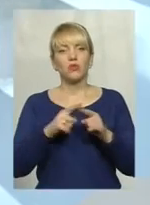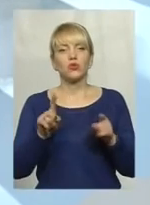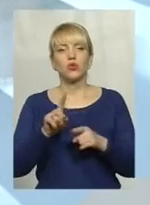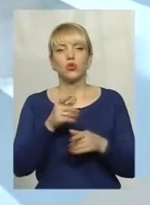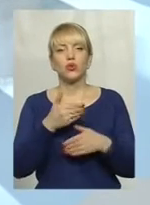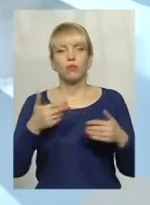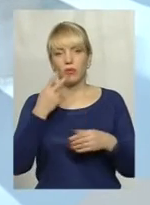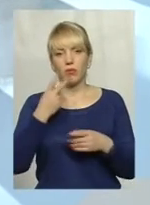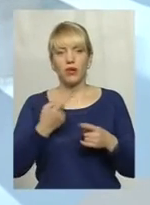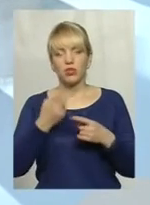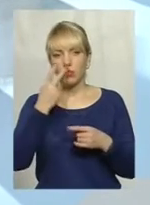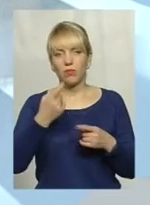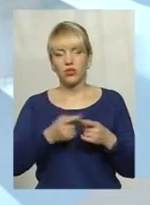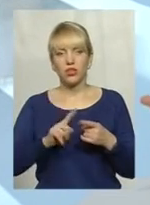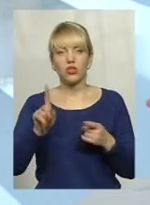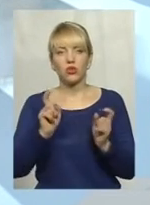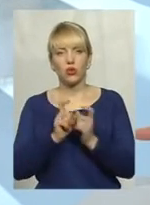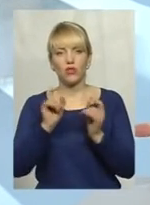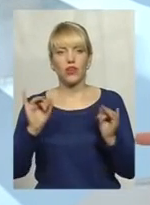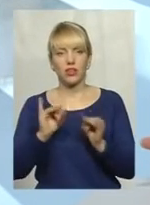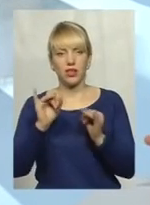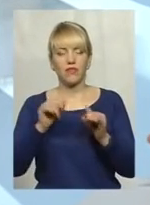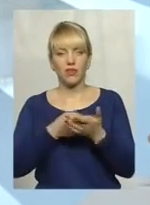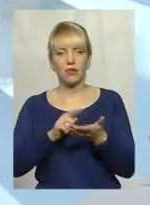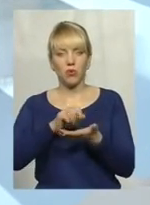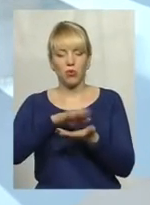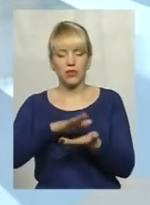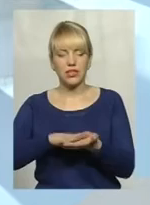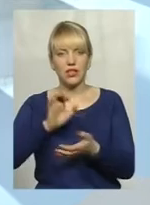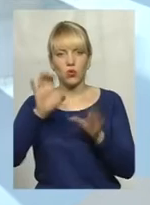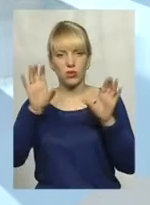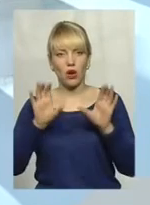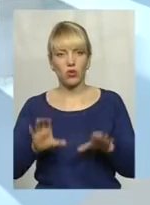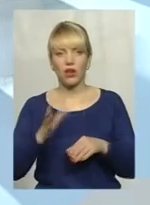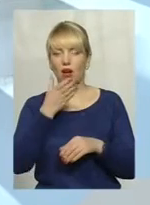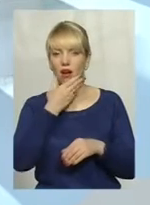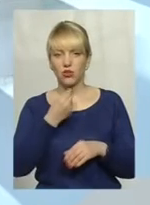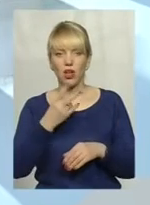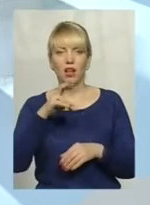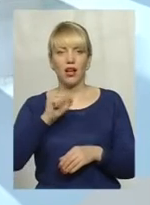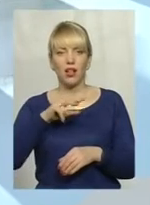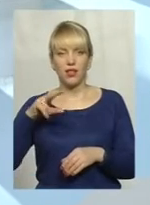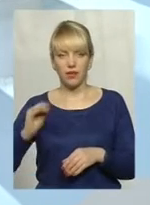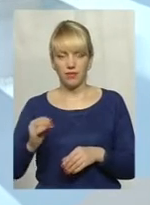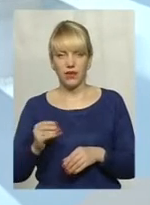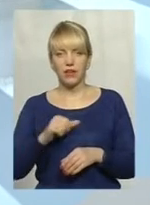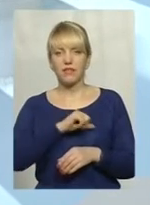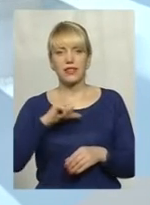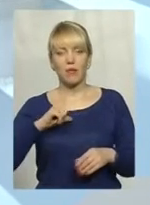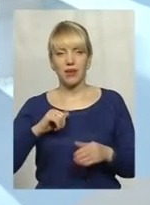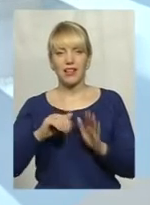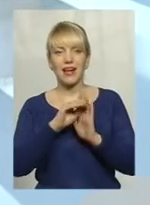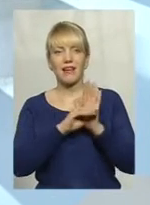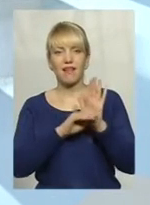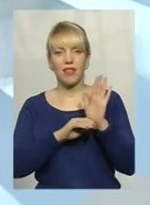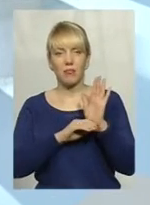те, що насправді конфлікт інтересів, він прописаний в законодавстві досить гарно, але в самих регламентах рад,